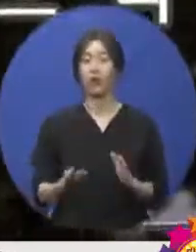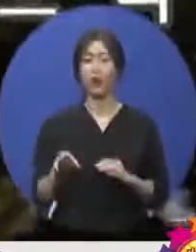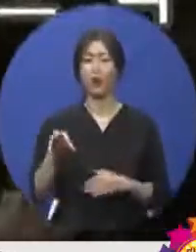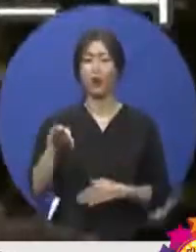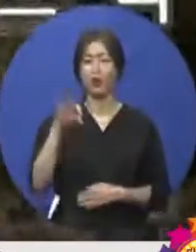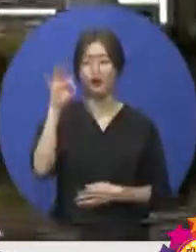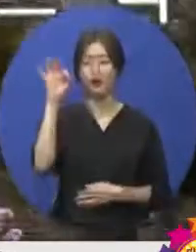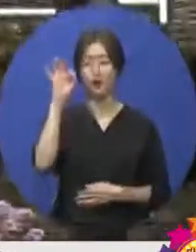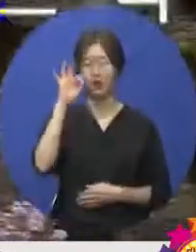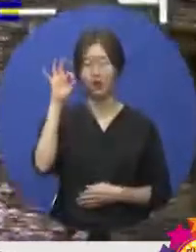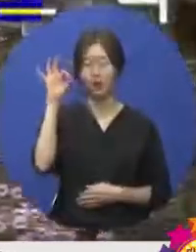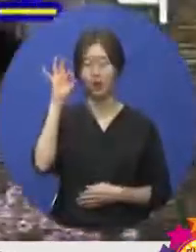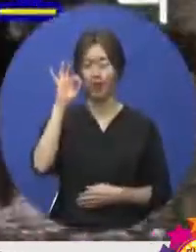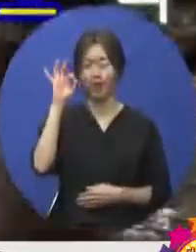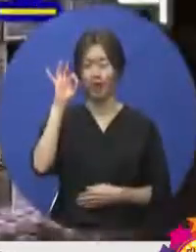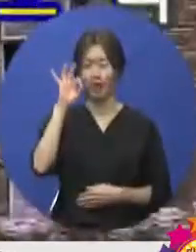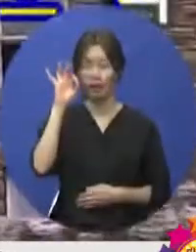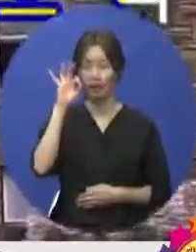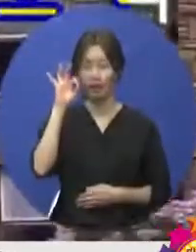고향